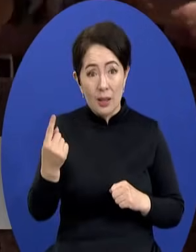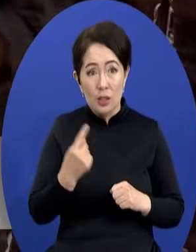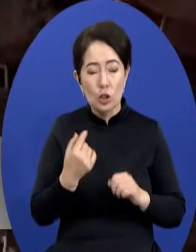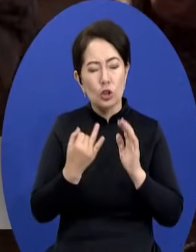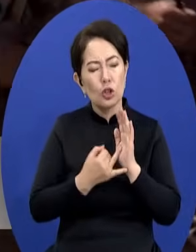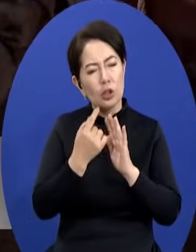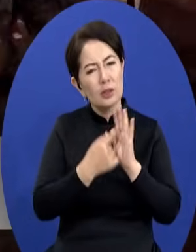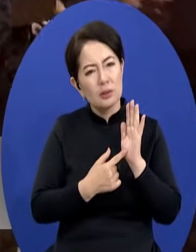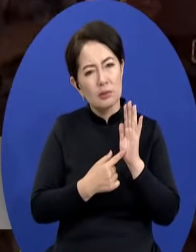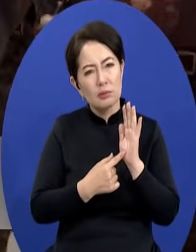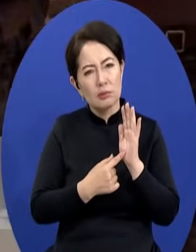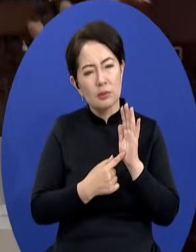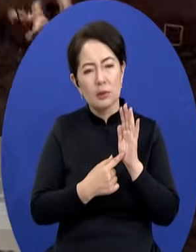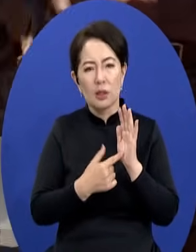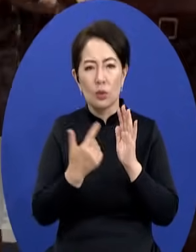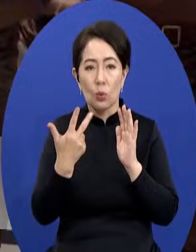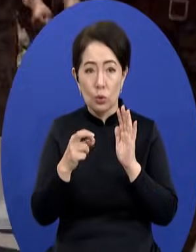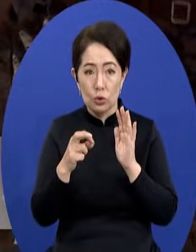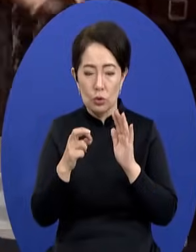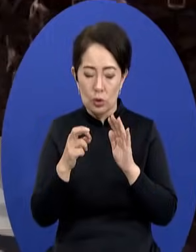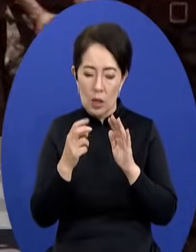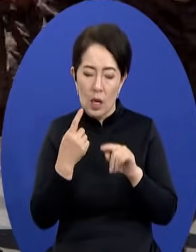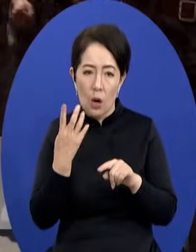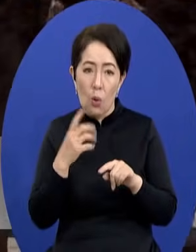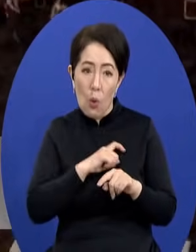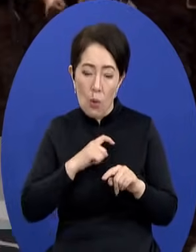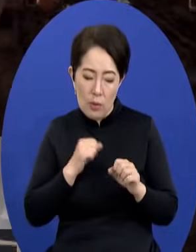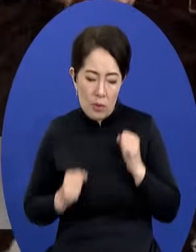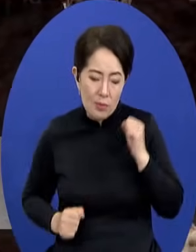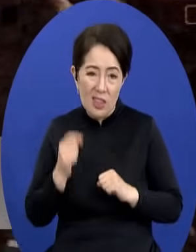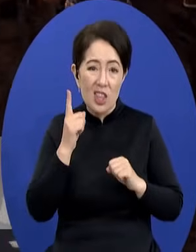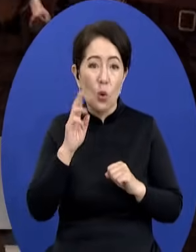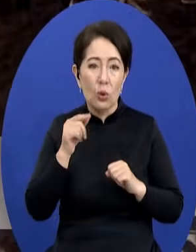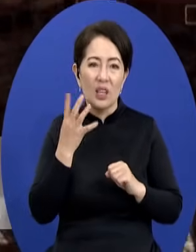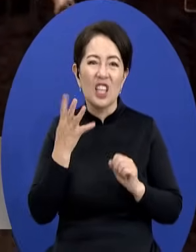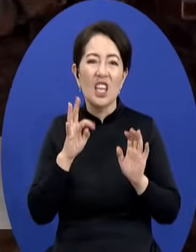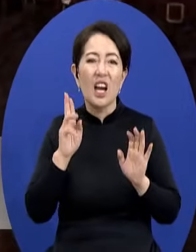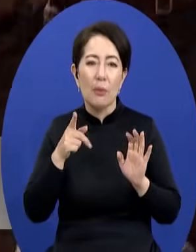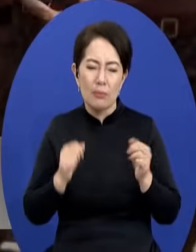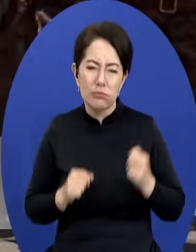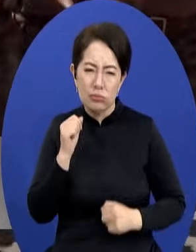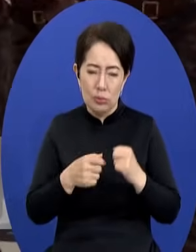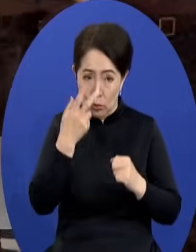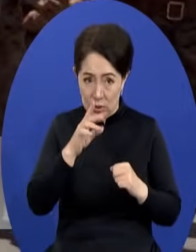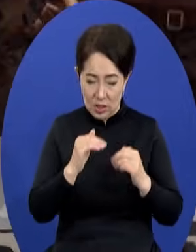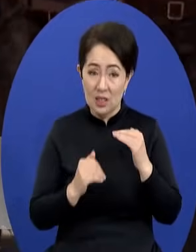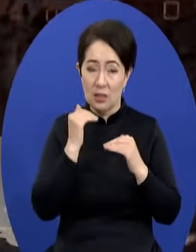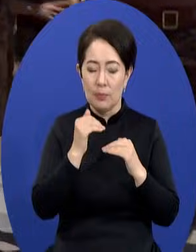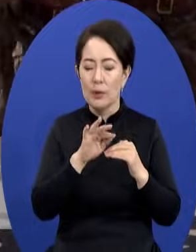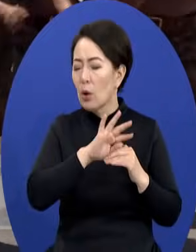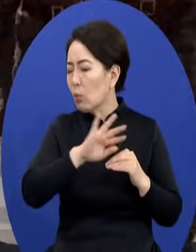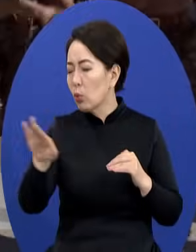Олон сарын 30-ны өдөр хоёрын рекордыг нэг 90 км нэг удаа хийсэн, гүйж үзсэн. За, яа бас өдрөө дандаа